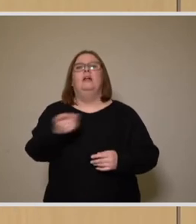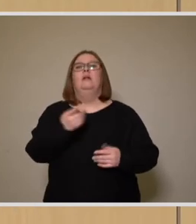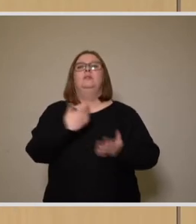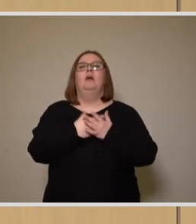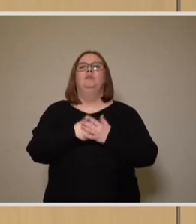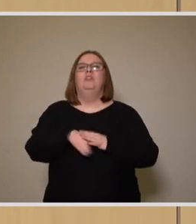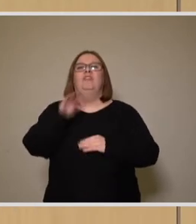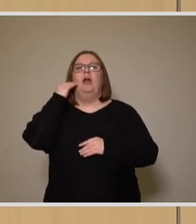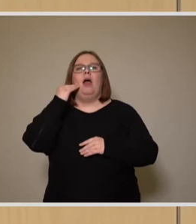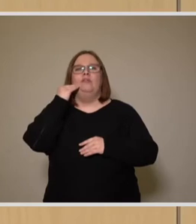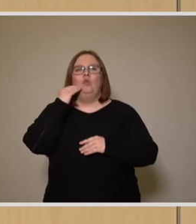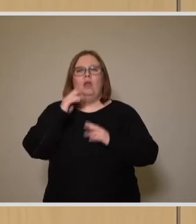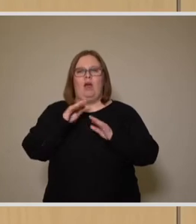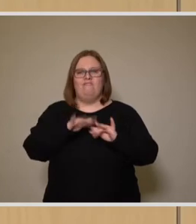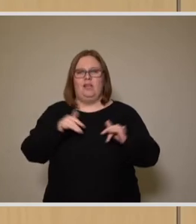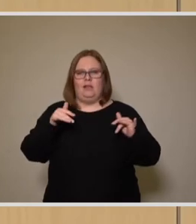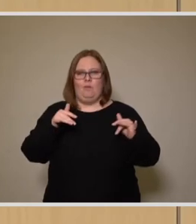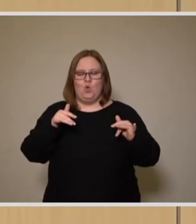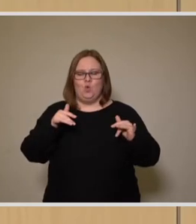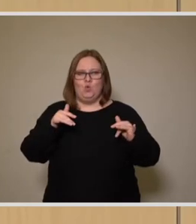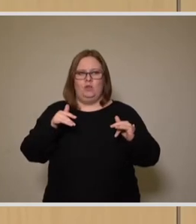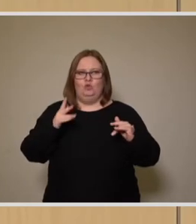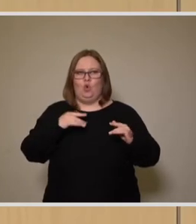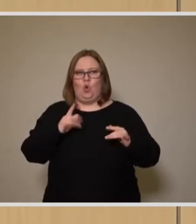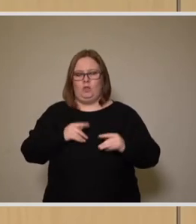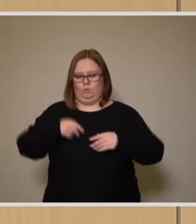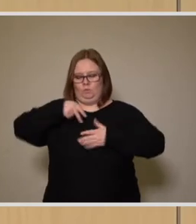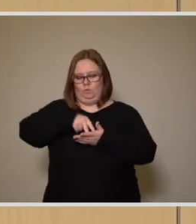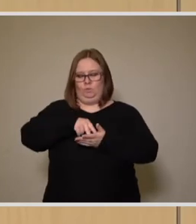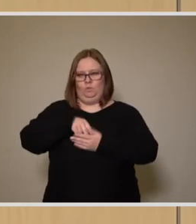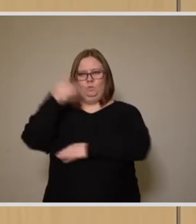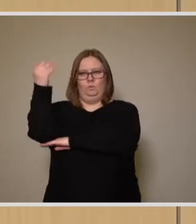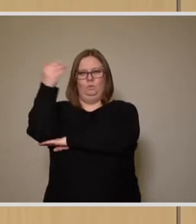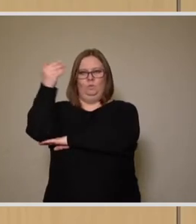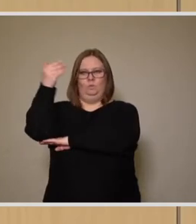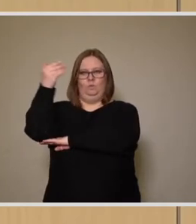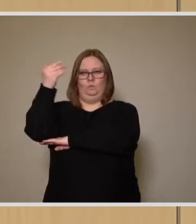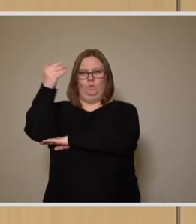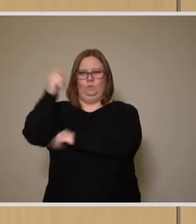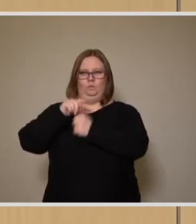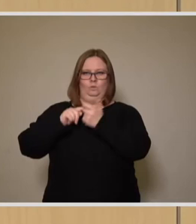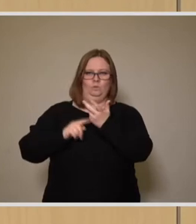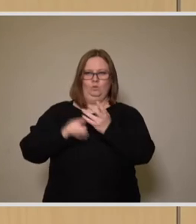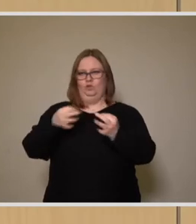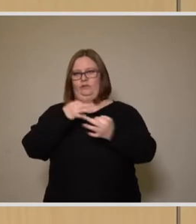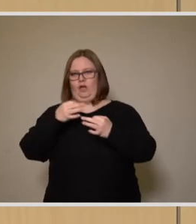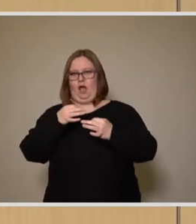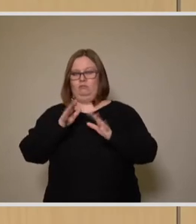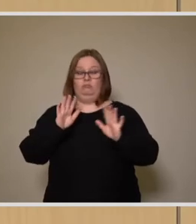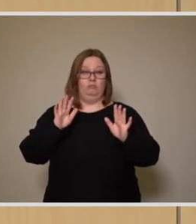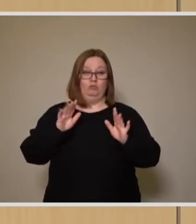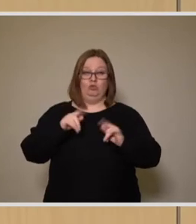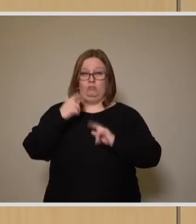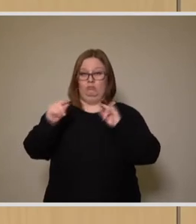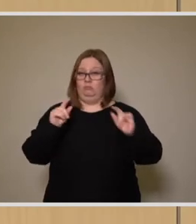einer Einwohnerversammlung waren, so eine Frontalveranstaltung, wo was erzählt wird, PowerPoints, dann darf man ein paar Fragen stellen, alle